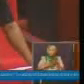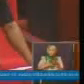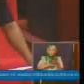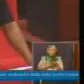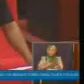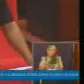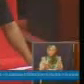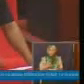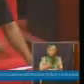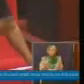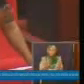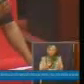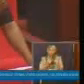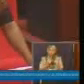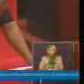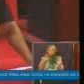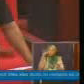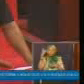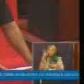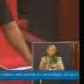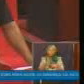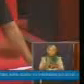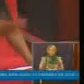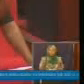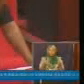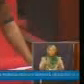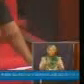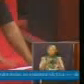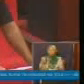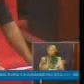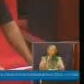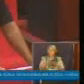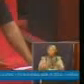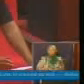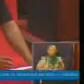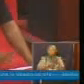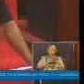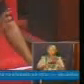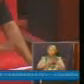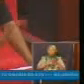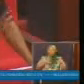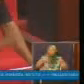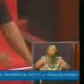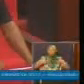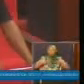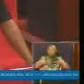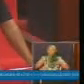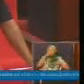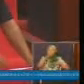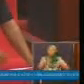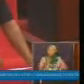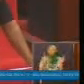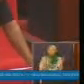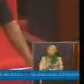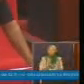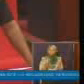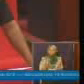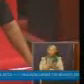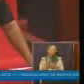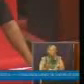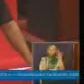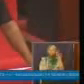sana. Hatungeweza kupoteza hati ya muungano, hati ya uhuru, zipo zimetunzwa.